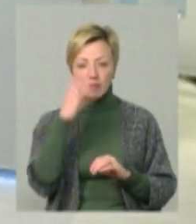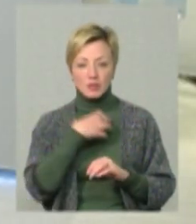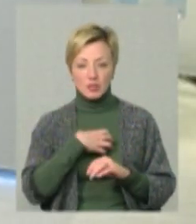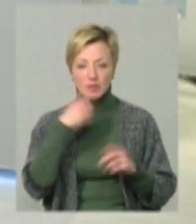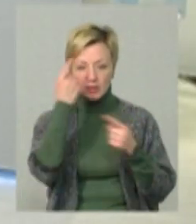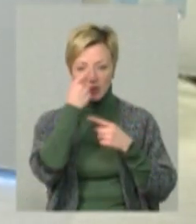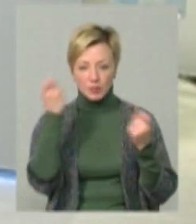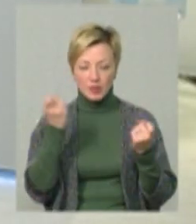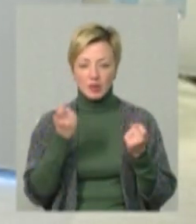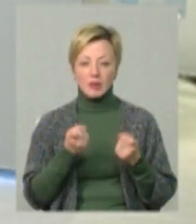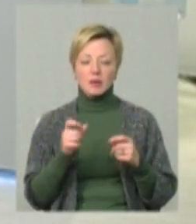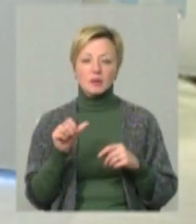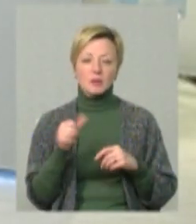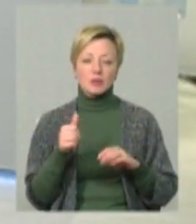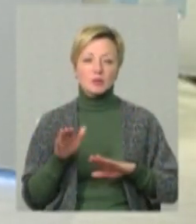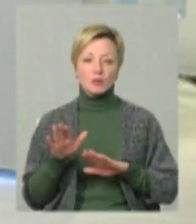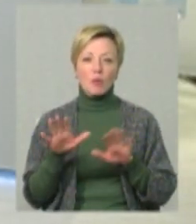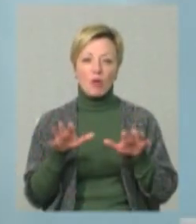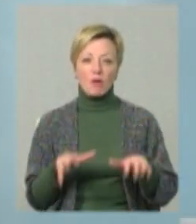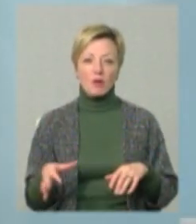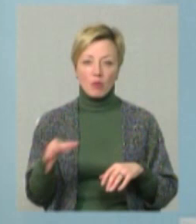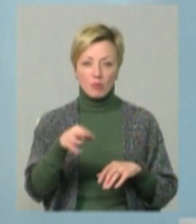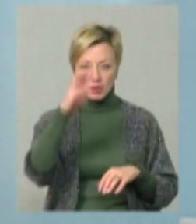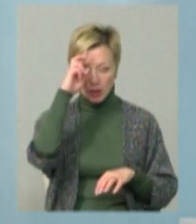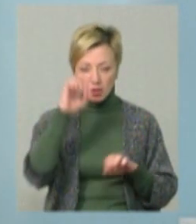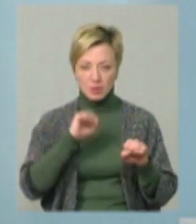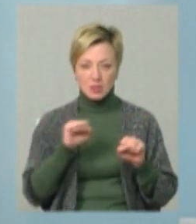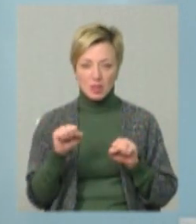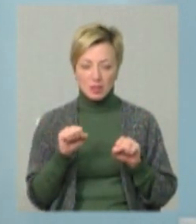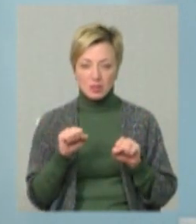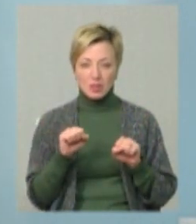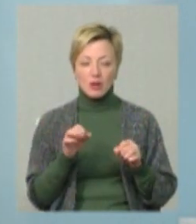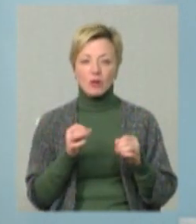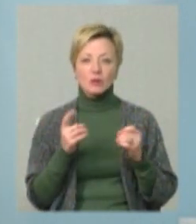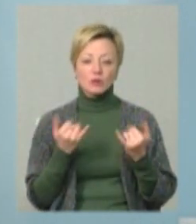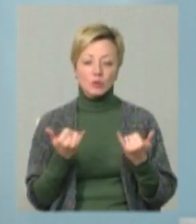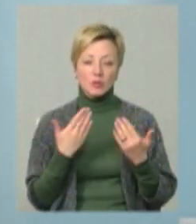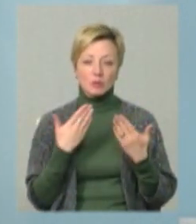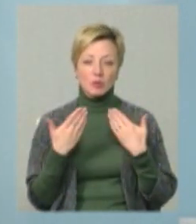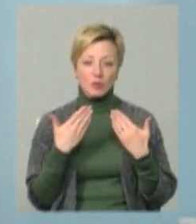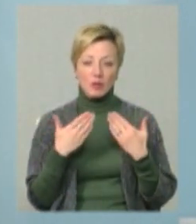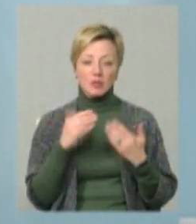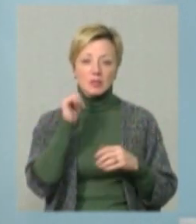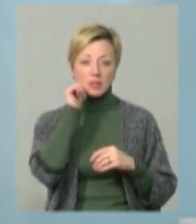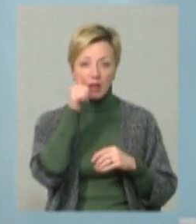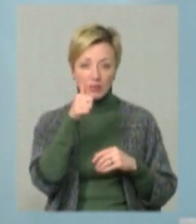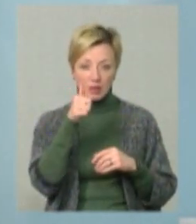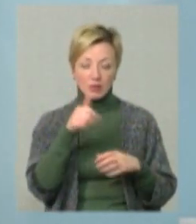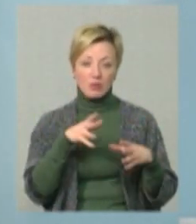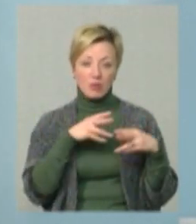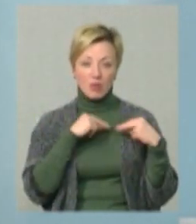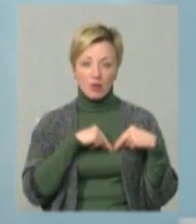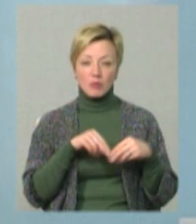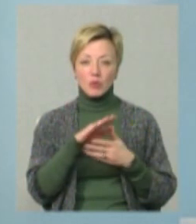Дякую, це важлива інформація. Ми із першим заступником голови Хмельницької обласної державної адміністрації Сергієм Тюріним щойно спілкувались, а завтра